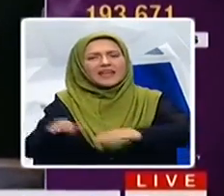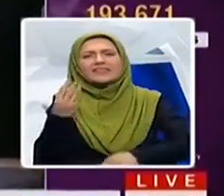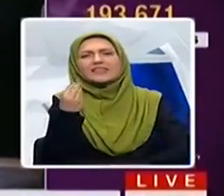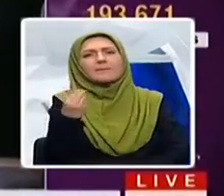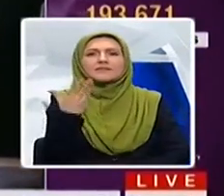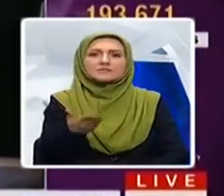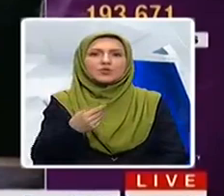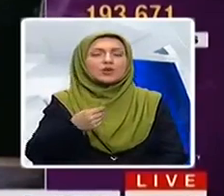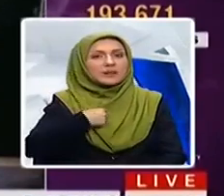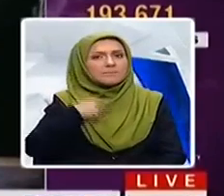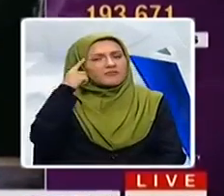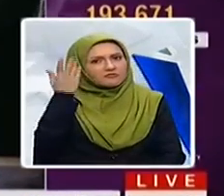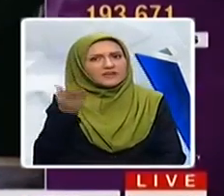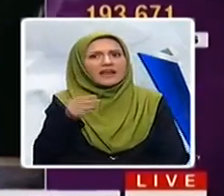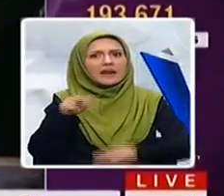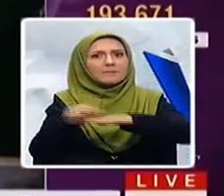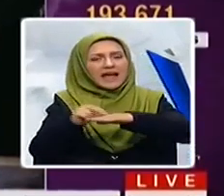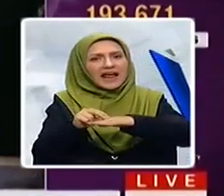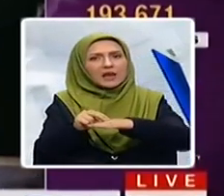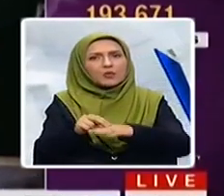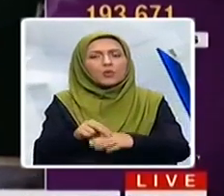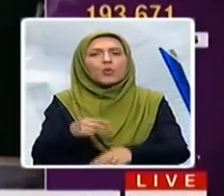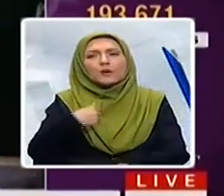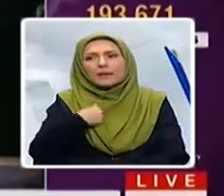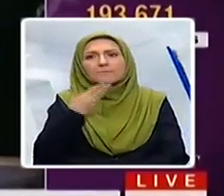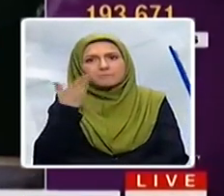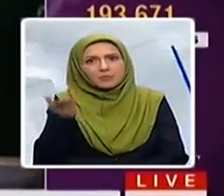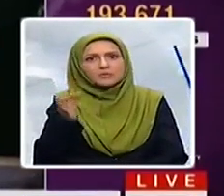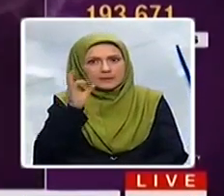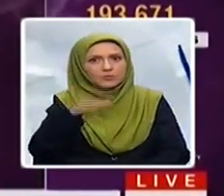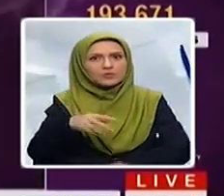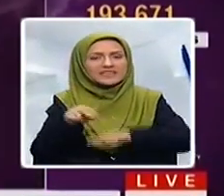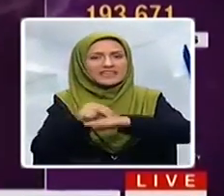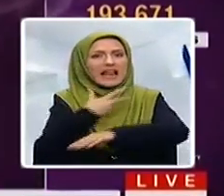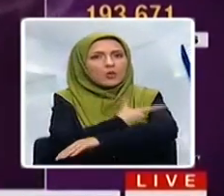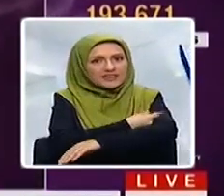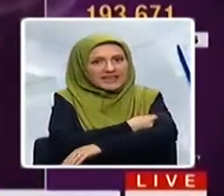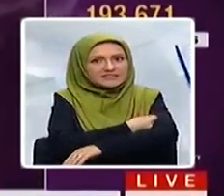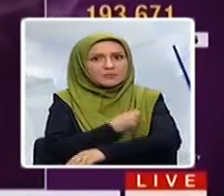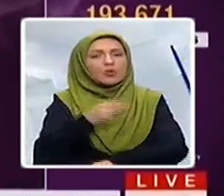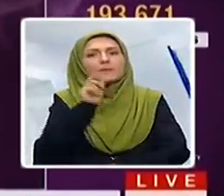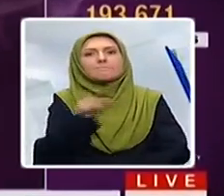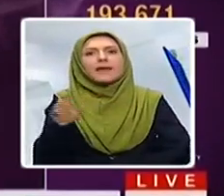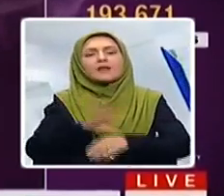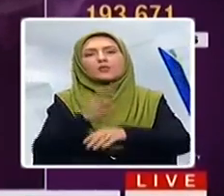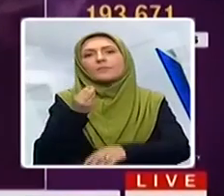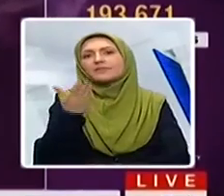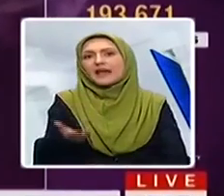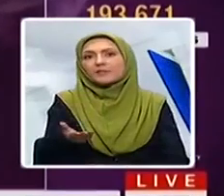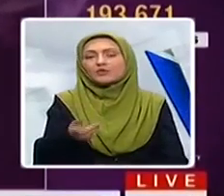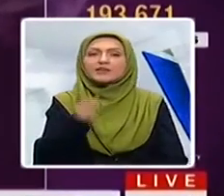بشه. من اون جمله رو به صورت سوال کنایه‌آمیز از خبرنگار مطرح کردم. در همین حال CNN ترامپ را به